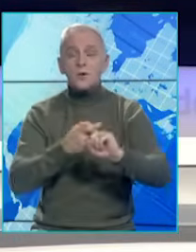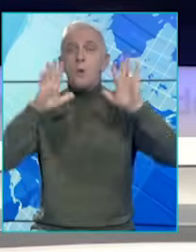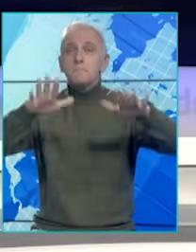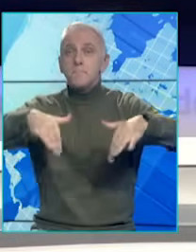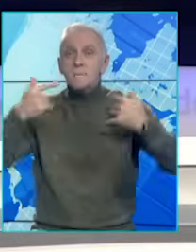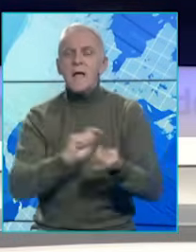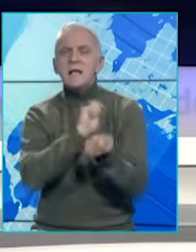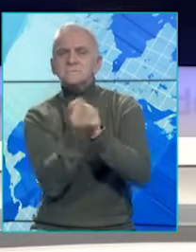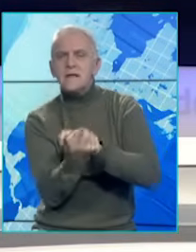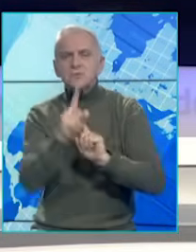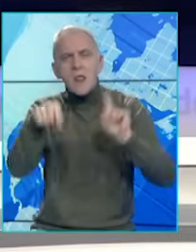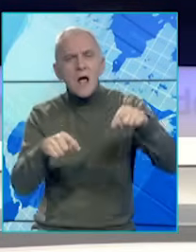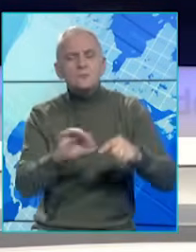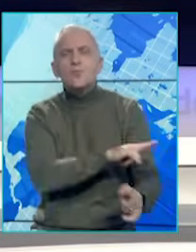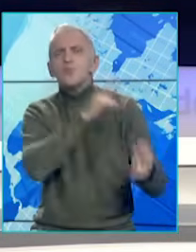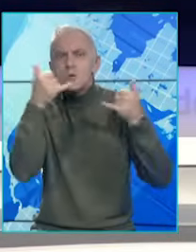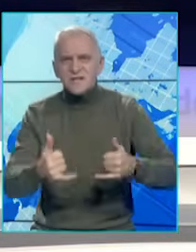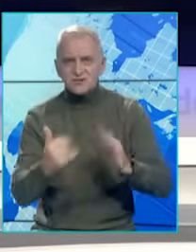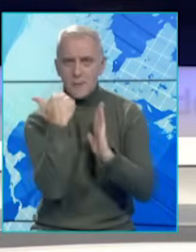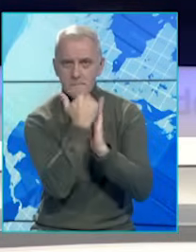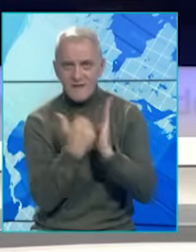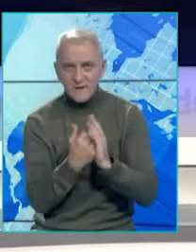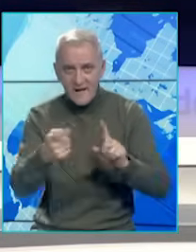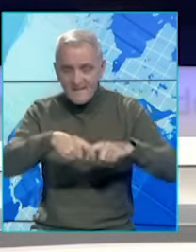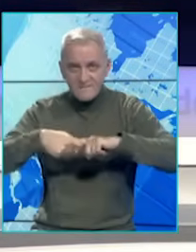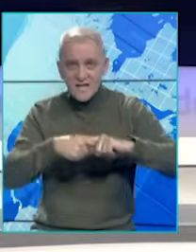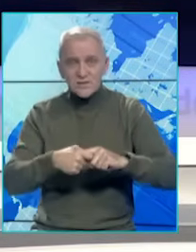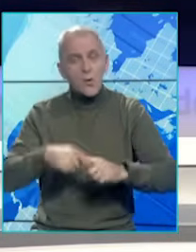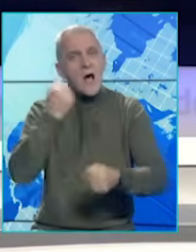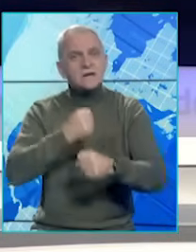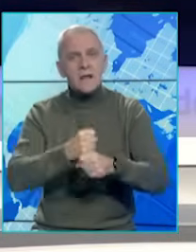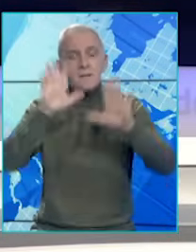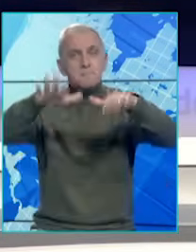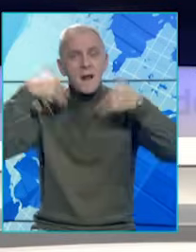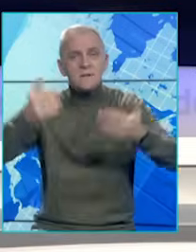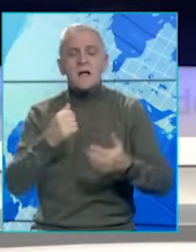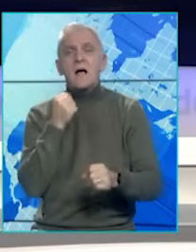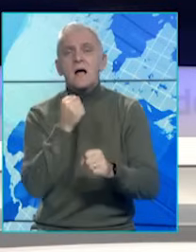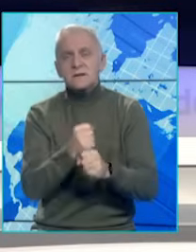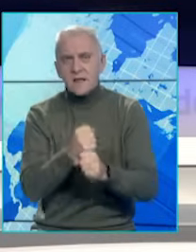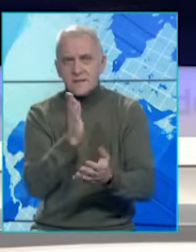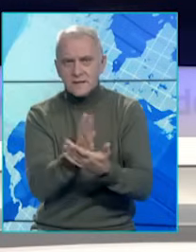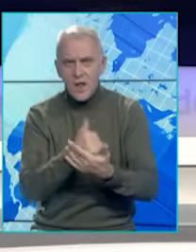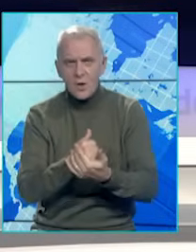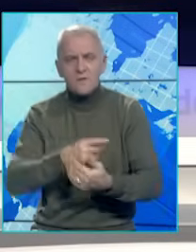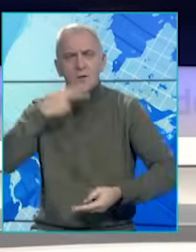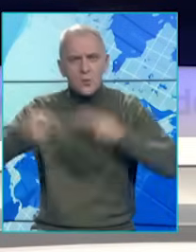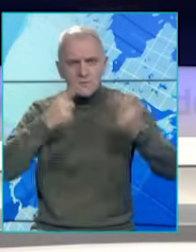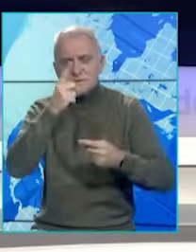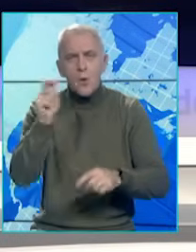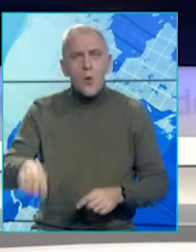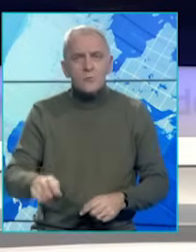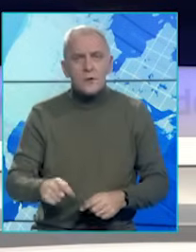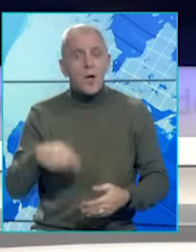federalnog parlamenta izmijenjena su neka od dosadašnjih pravila vezanih za funkcioniranje parlamentarnih radnih tijela, povjerenstava i